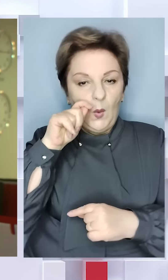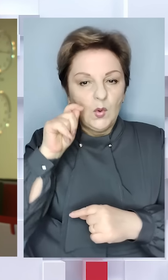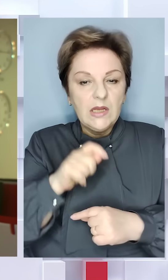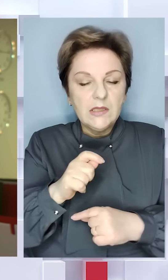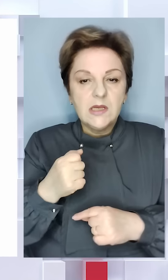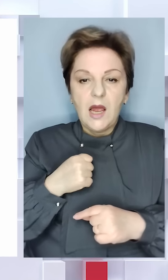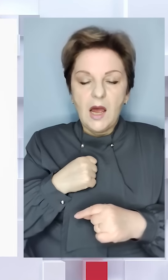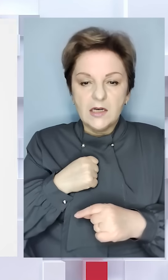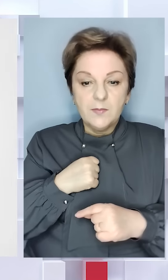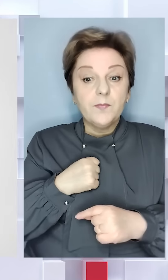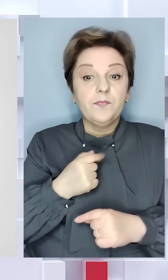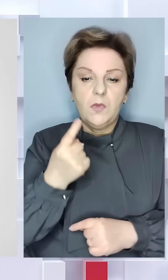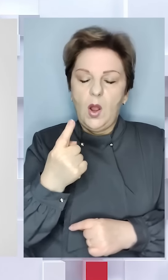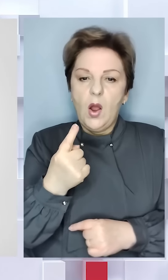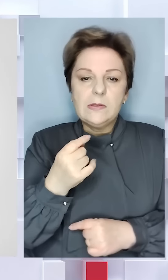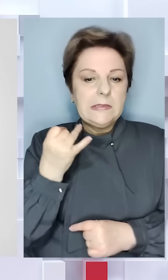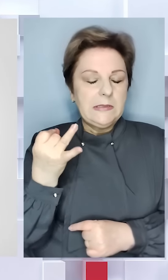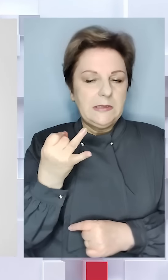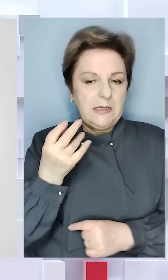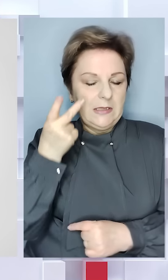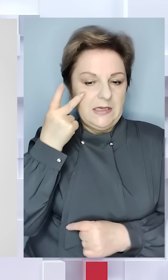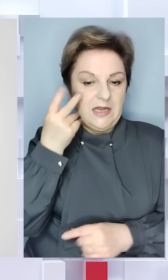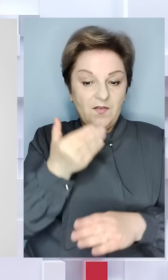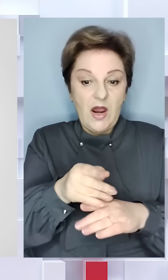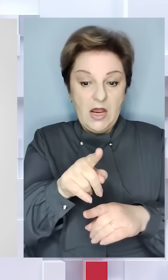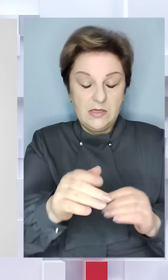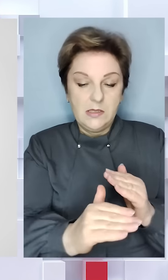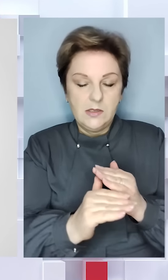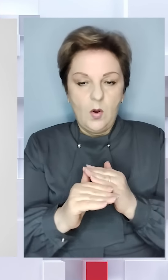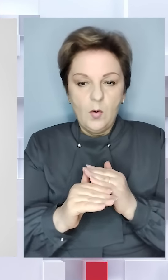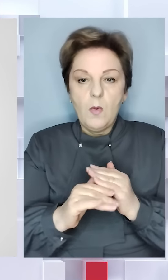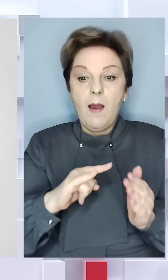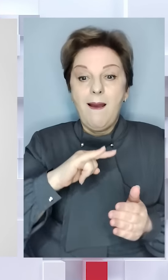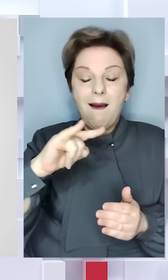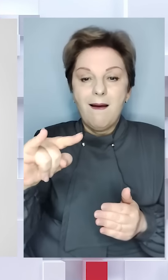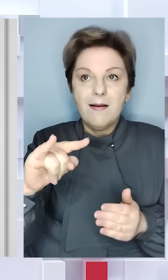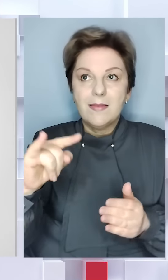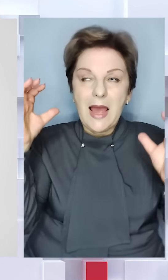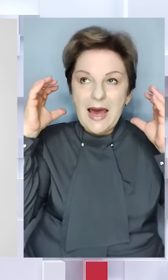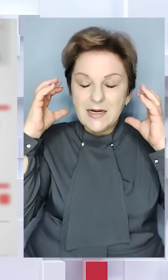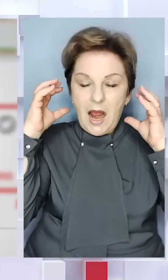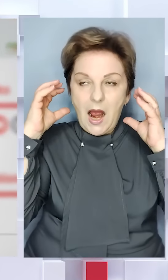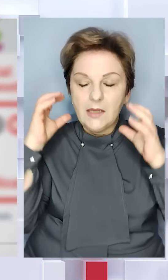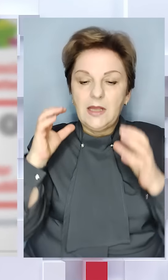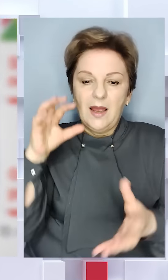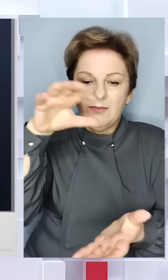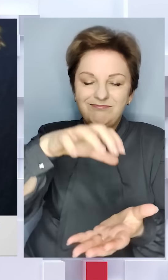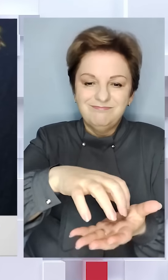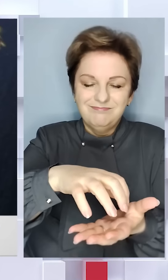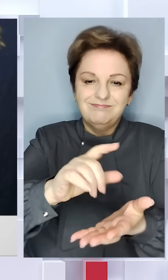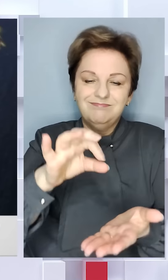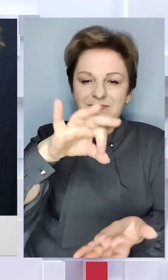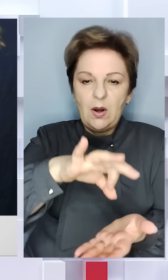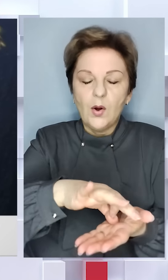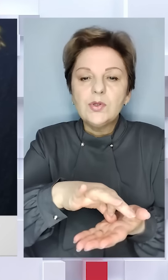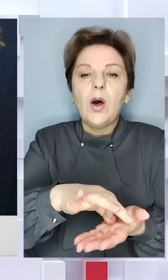української армії. Одна з найцікавіших частин цієї допомоги – літак радіолокаційної розвідки та управління